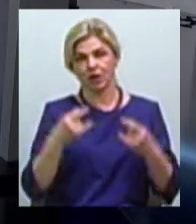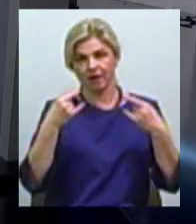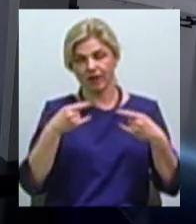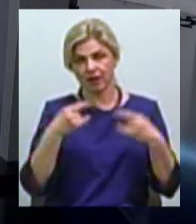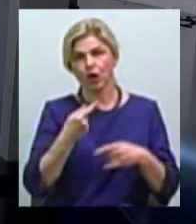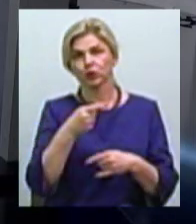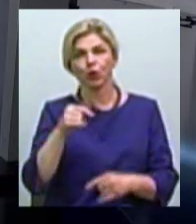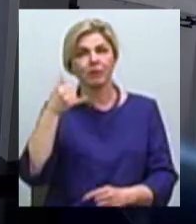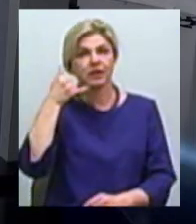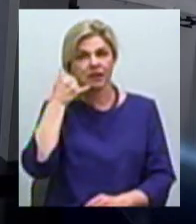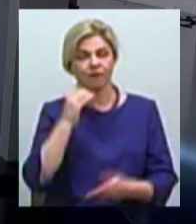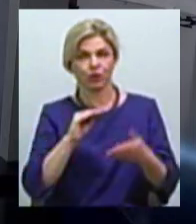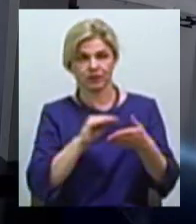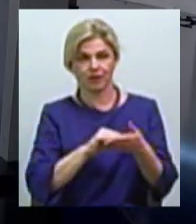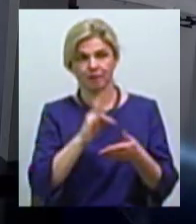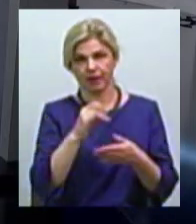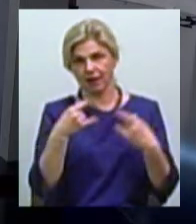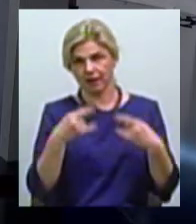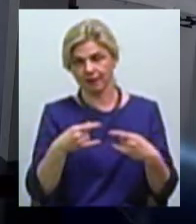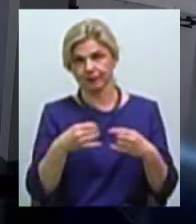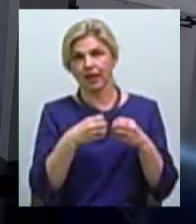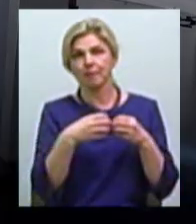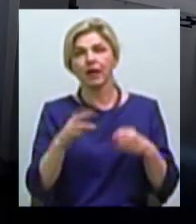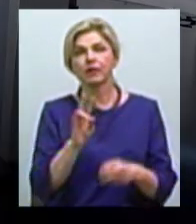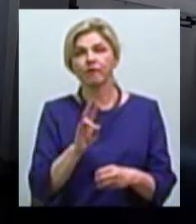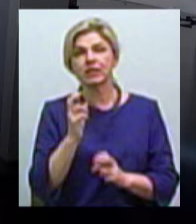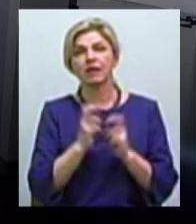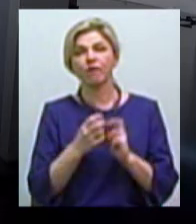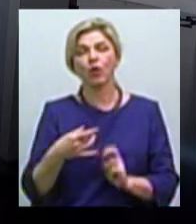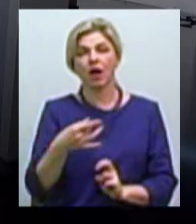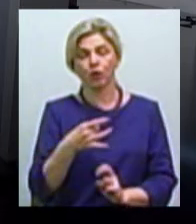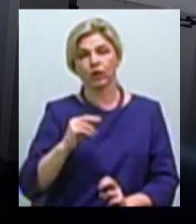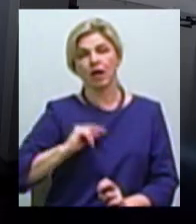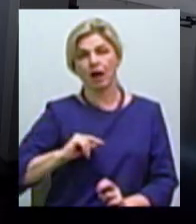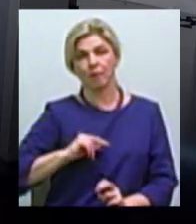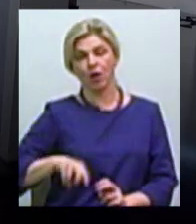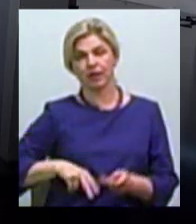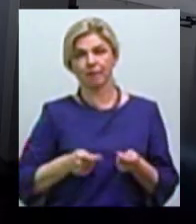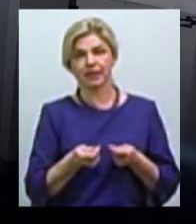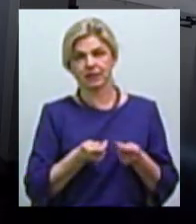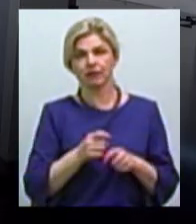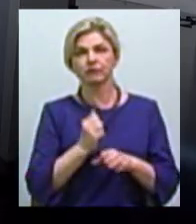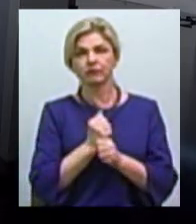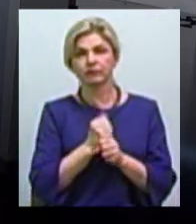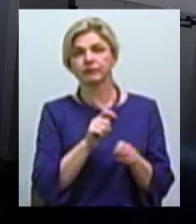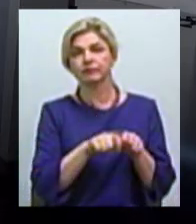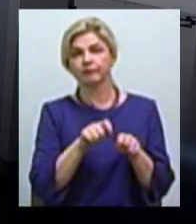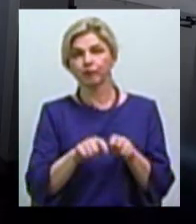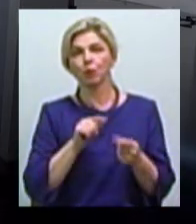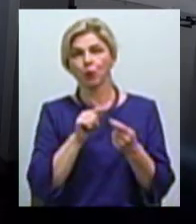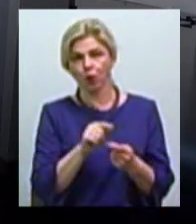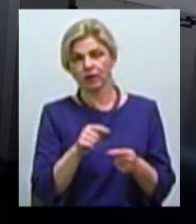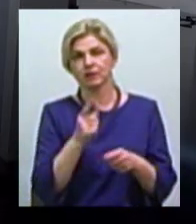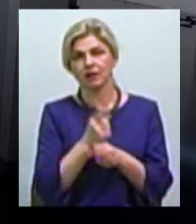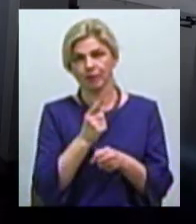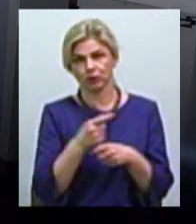76 92 33. 15 листопада в Заводському районі міста Миколаєва співробітники адміністрації провели рейд проти стихійної